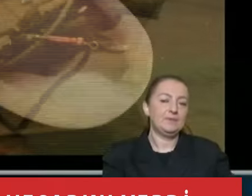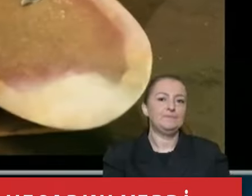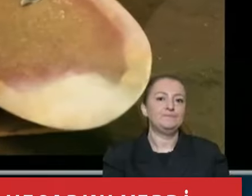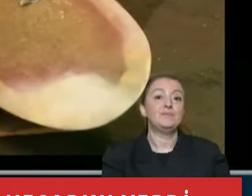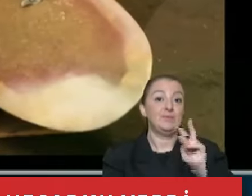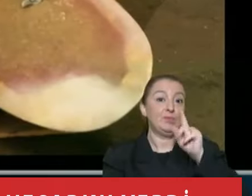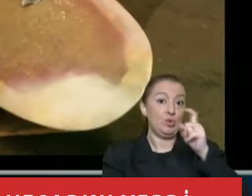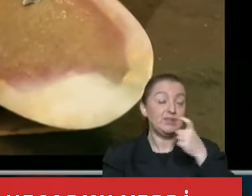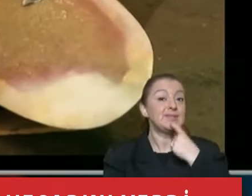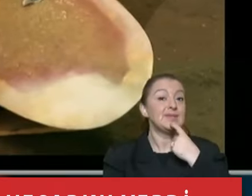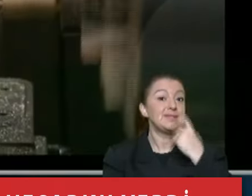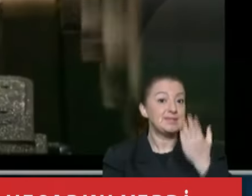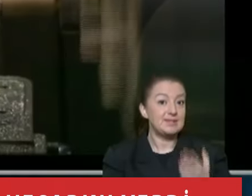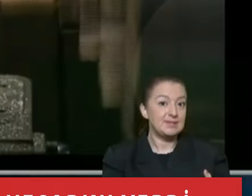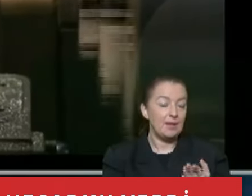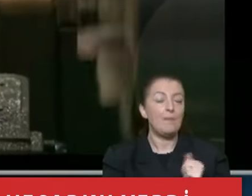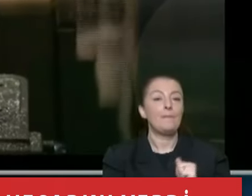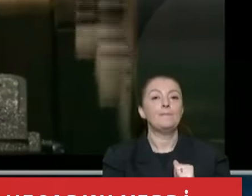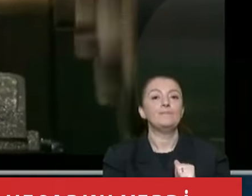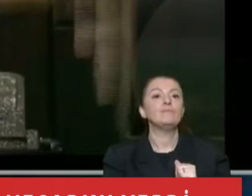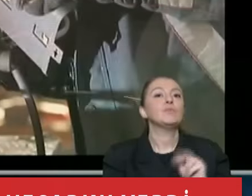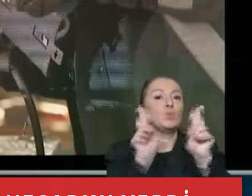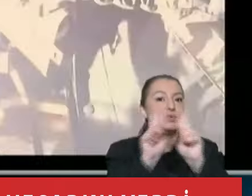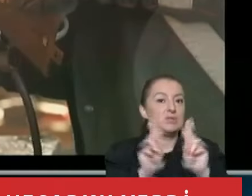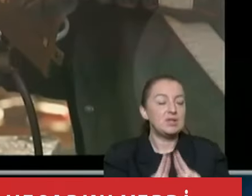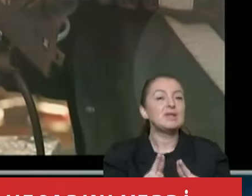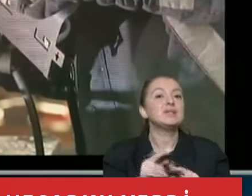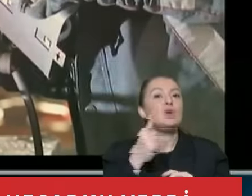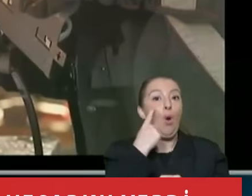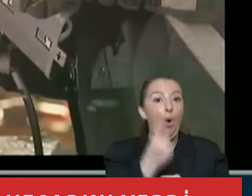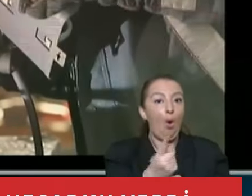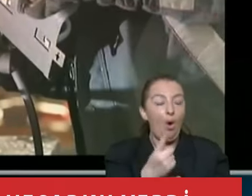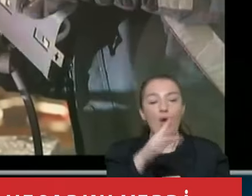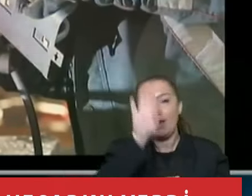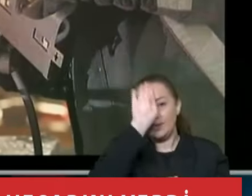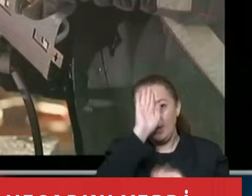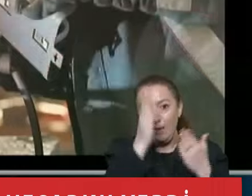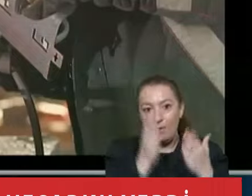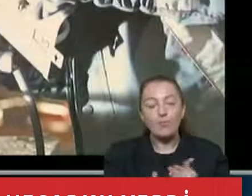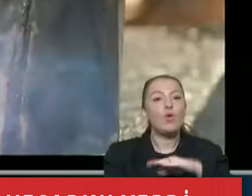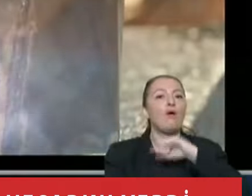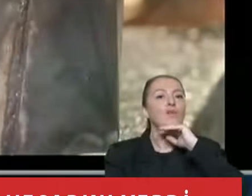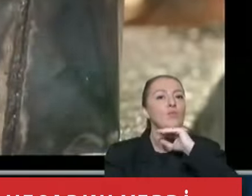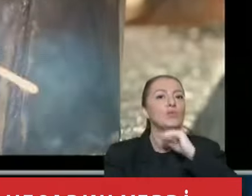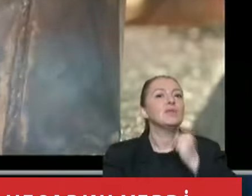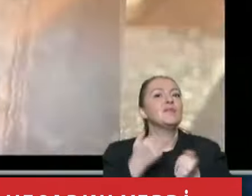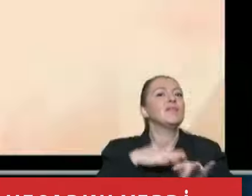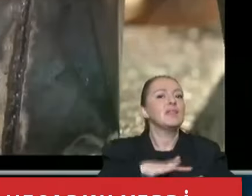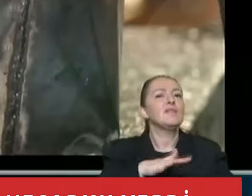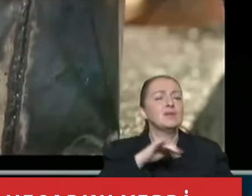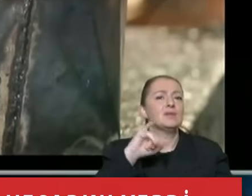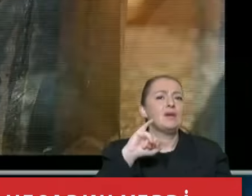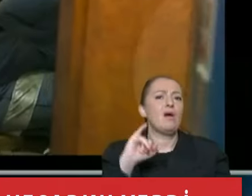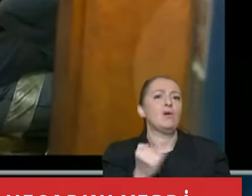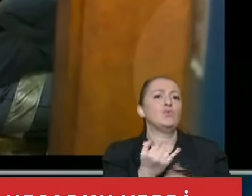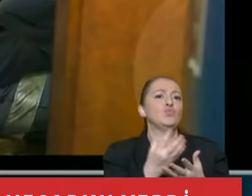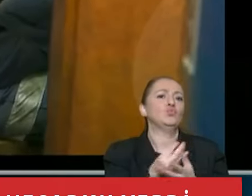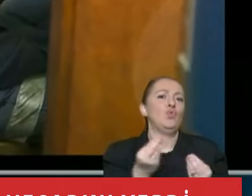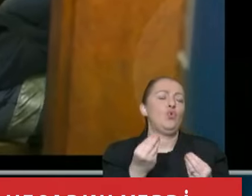2019 yılında uluslararası endekslere göre İstanbul Avrupa'nın trafiği en yoğun kentlerinden